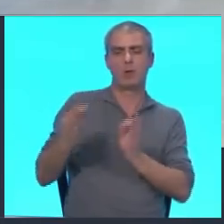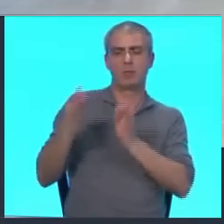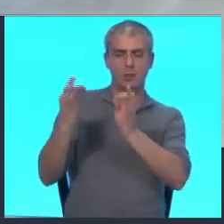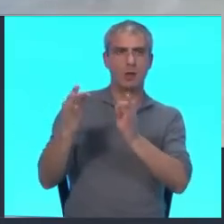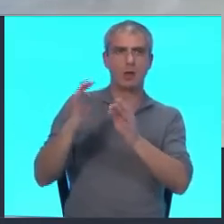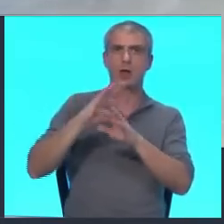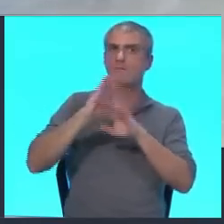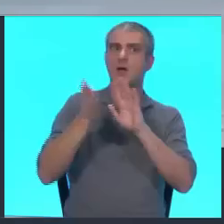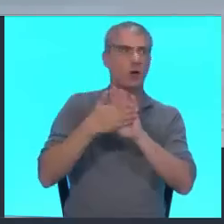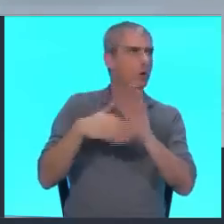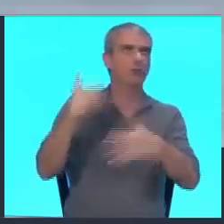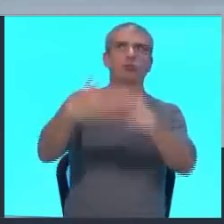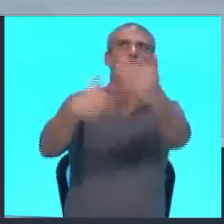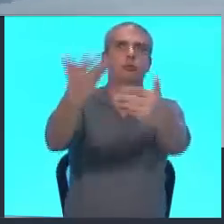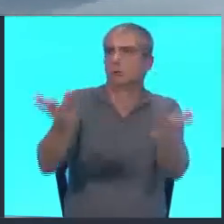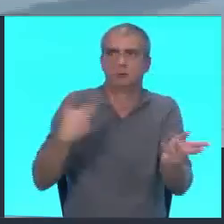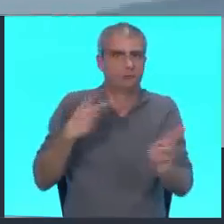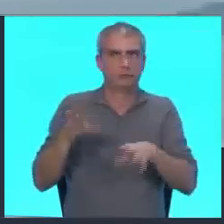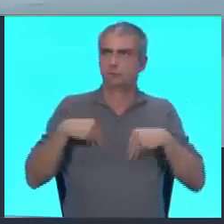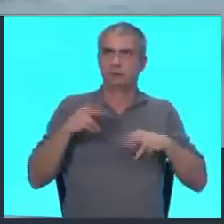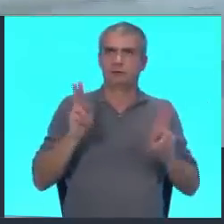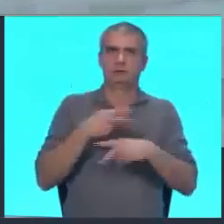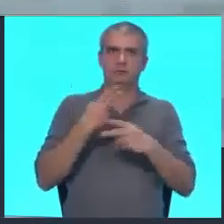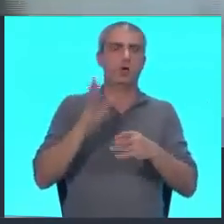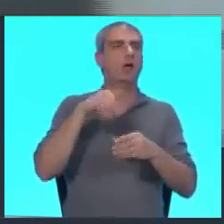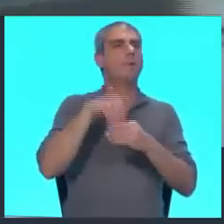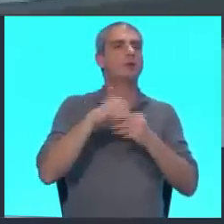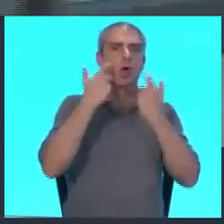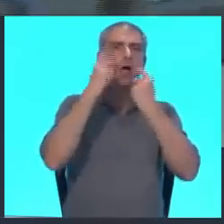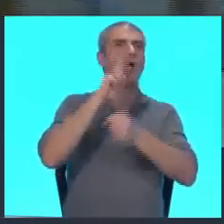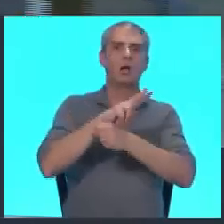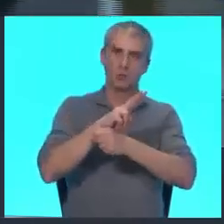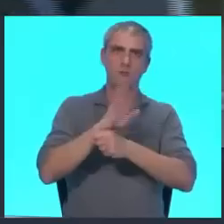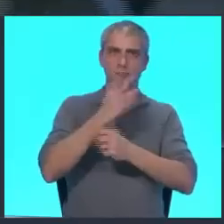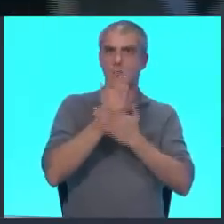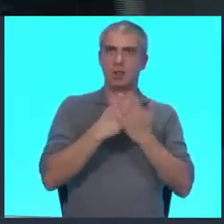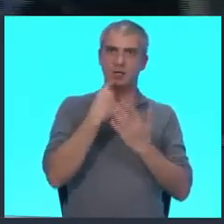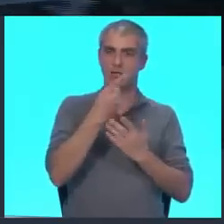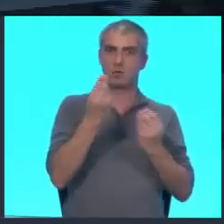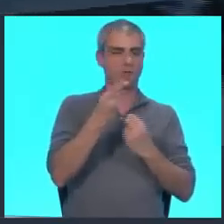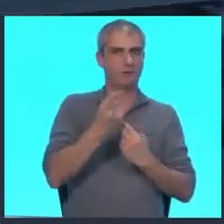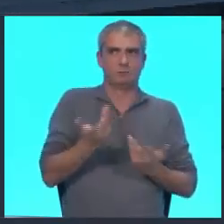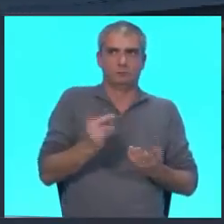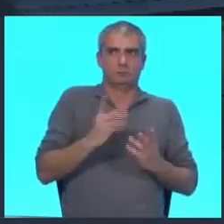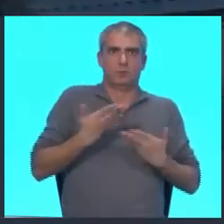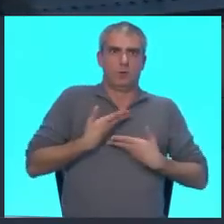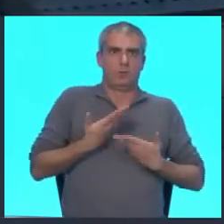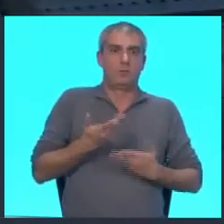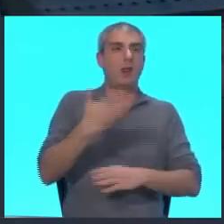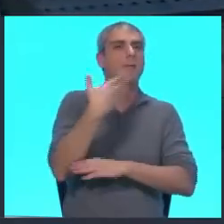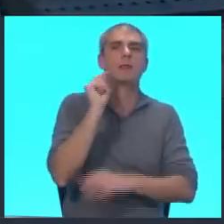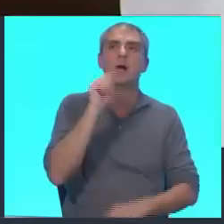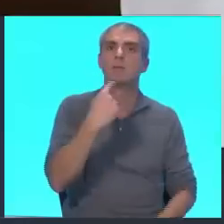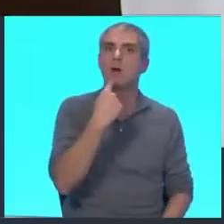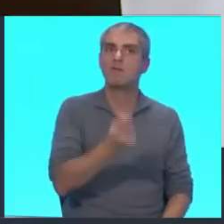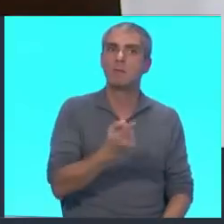תקדים שאנחנו לא יכולים לקבל. וגם בקרב הרגולטורים יש שיאמרו שהמהלך שנוי במחלוקת. המדינה באה ואומרת,